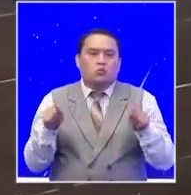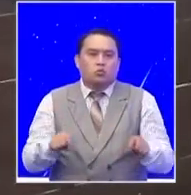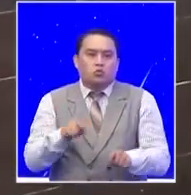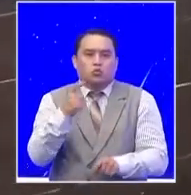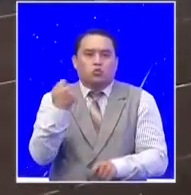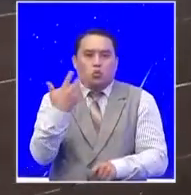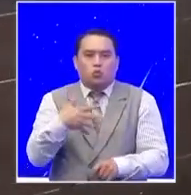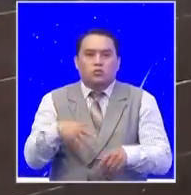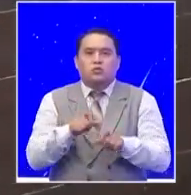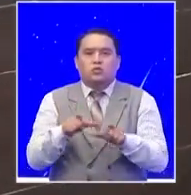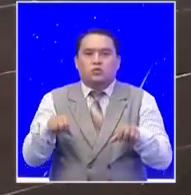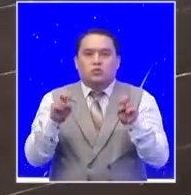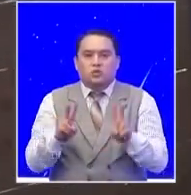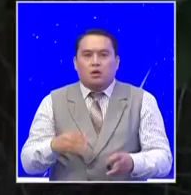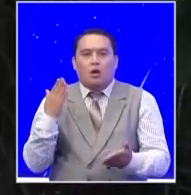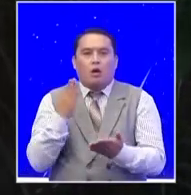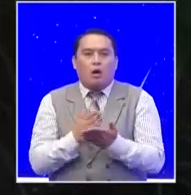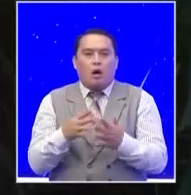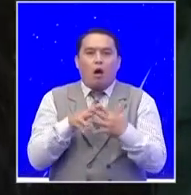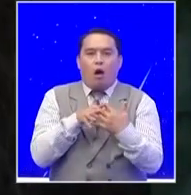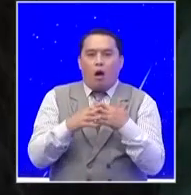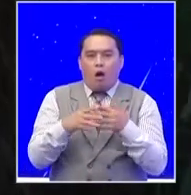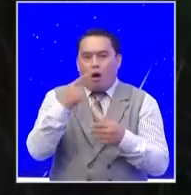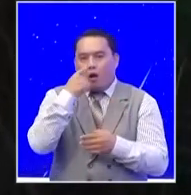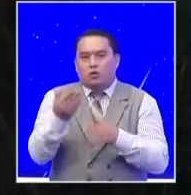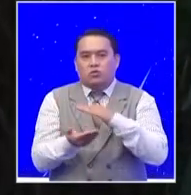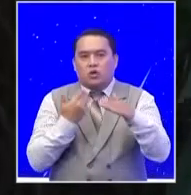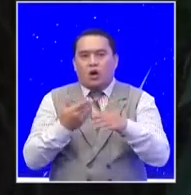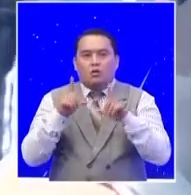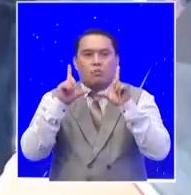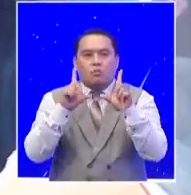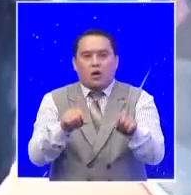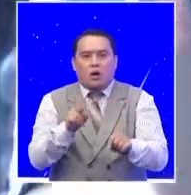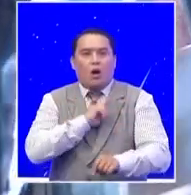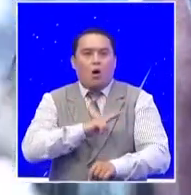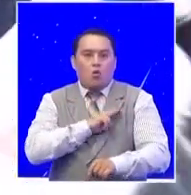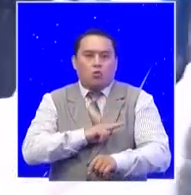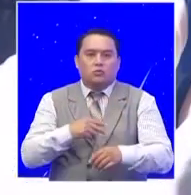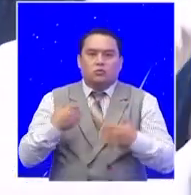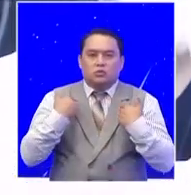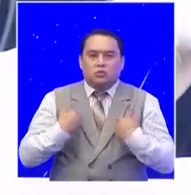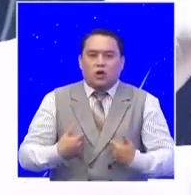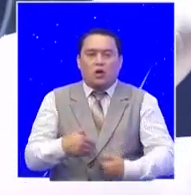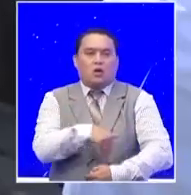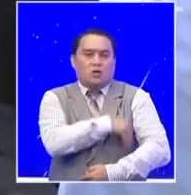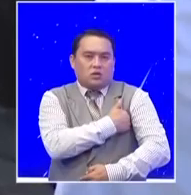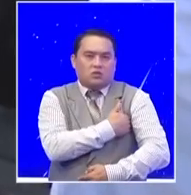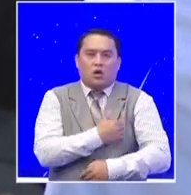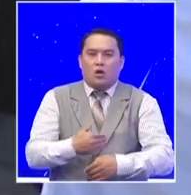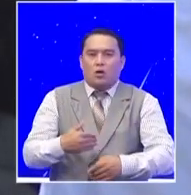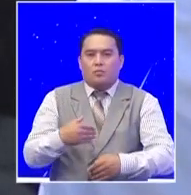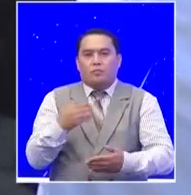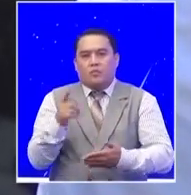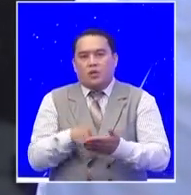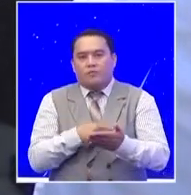130 маман бар. Бұл бригадалар ауыл-ауылдағы шақыртуларға шығады. Ауырған адамдардың дене қызуын өлшеп, пневмониядан